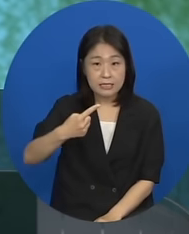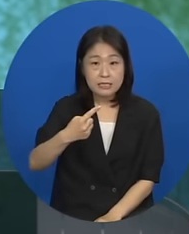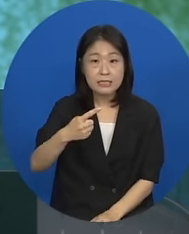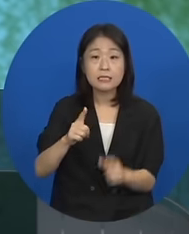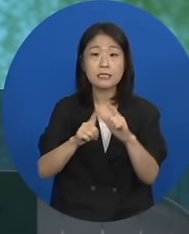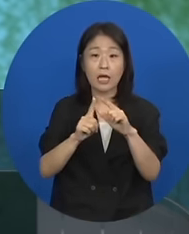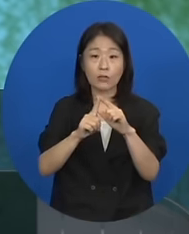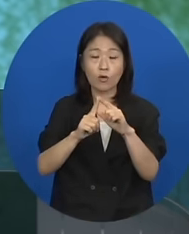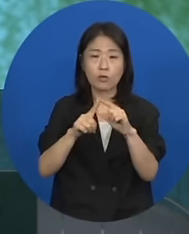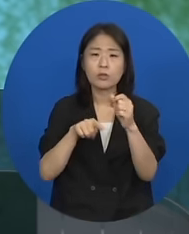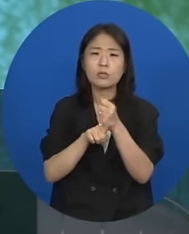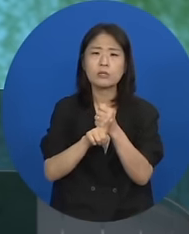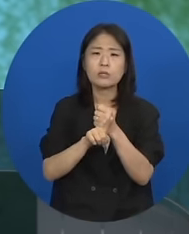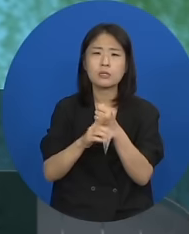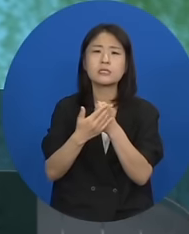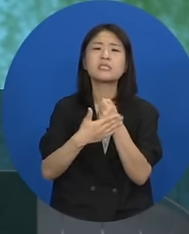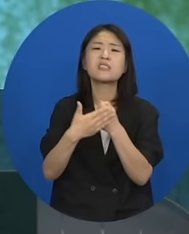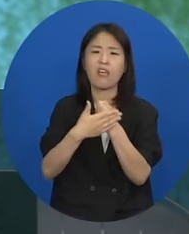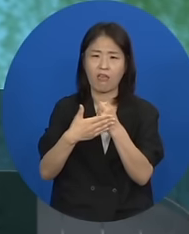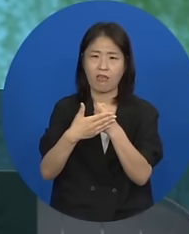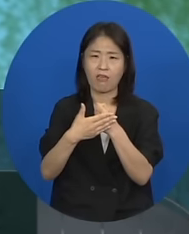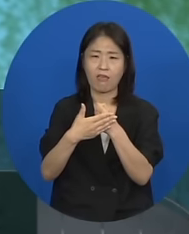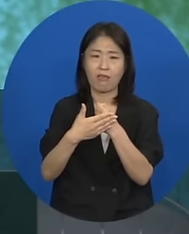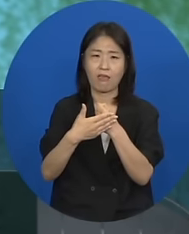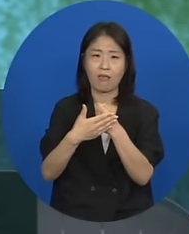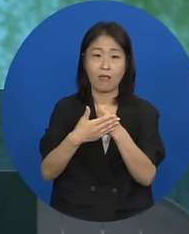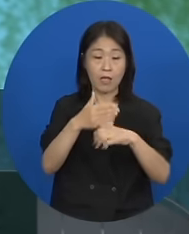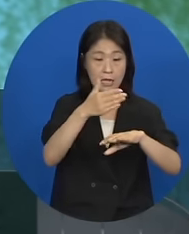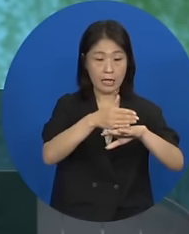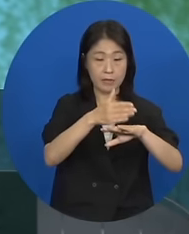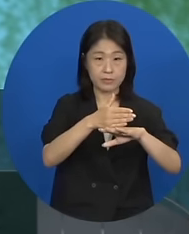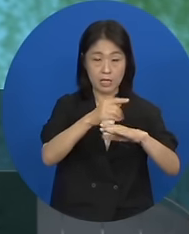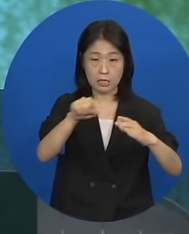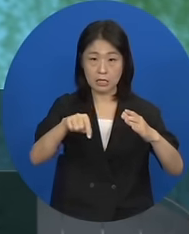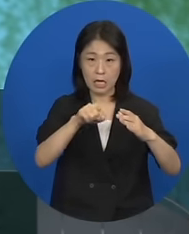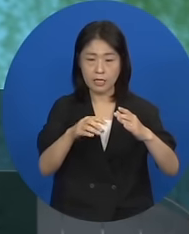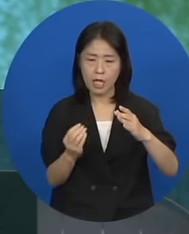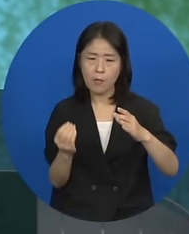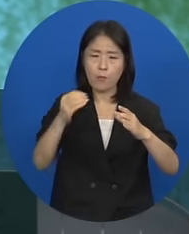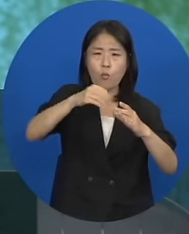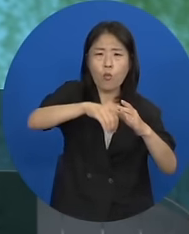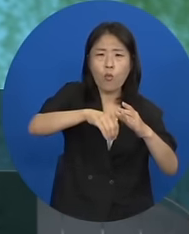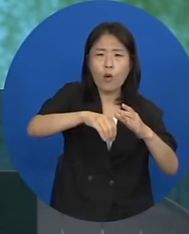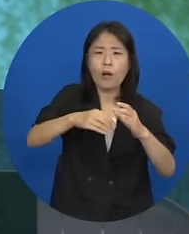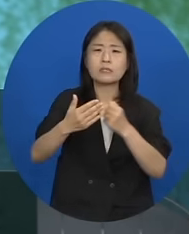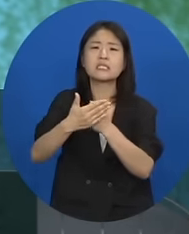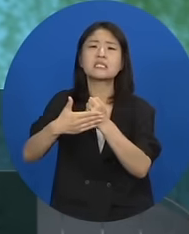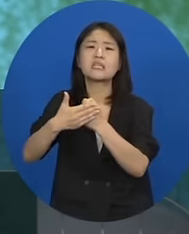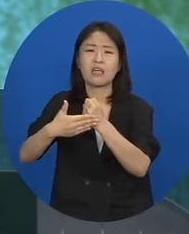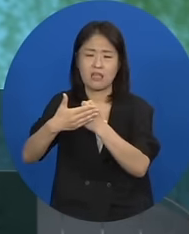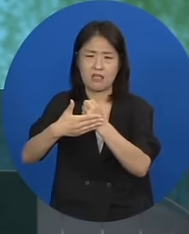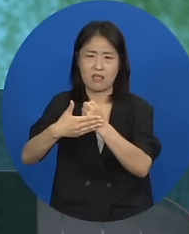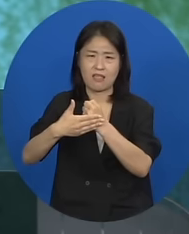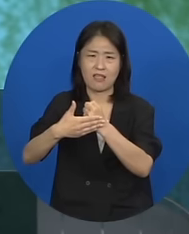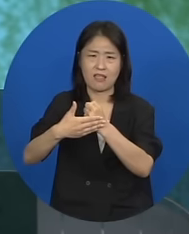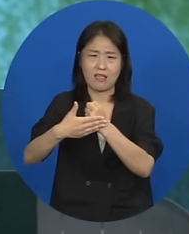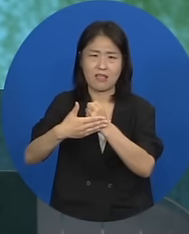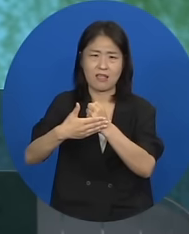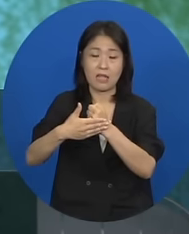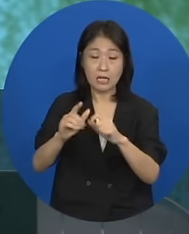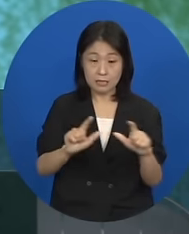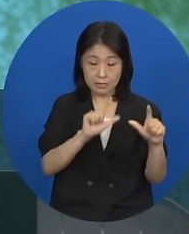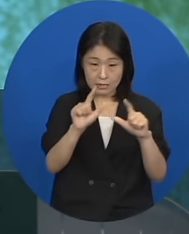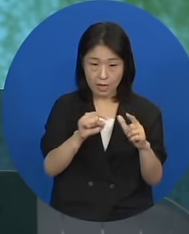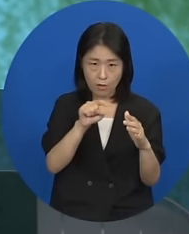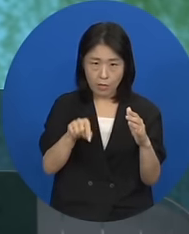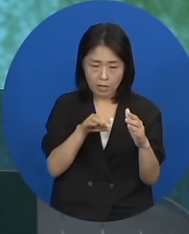뜻입니다 은혜 그러니까 저이 감사라고 하는 것은 우리의 삶에 숨겨진 은혜 감추어진